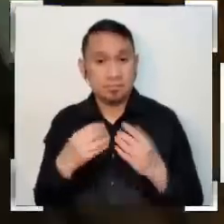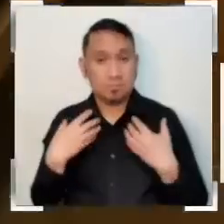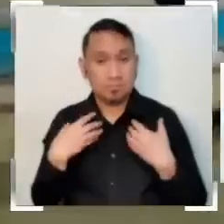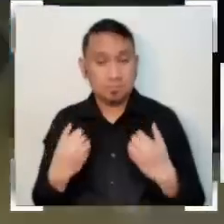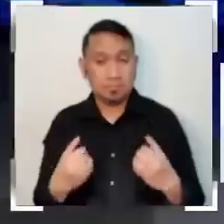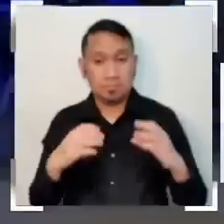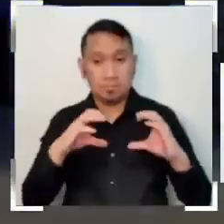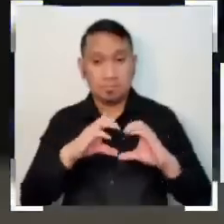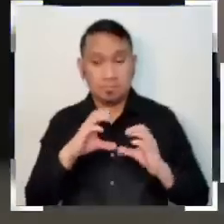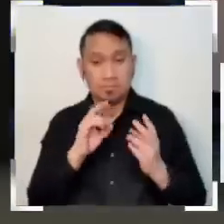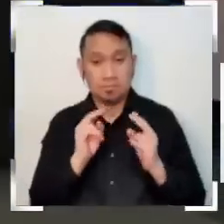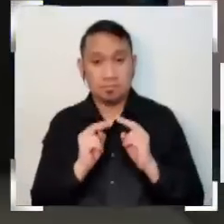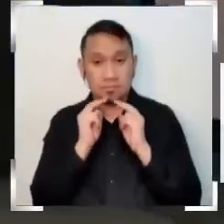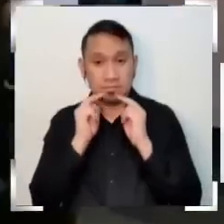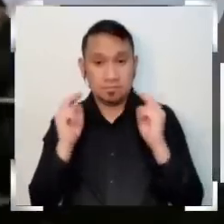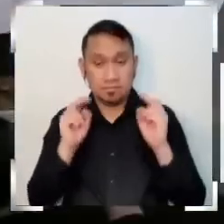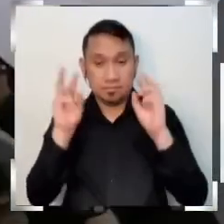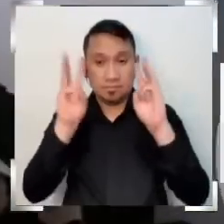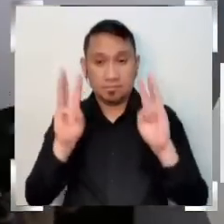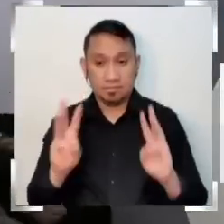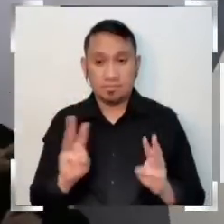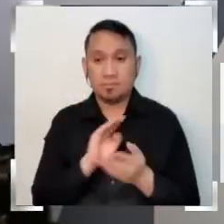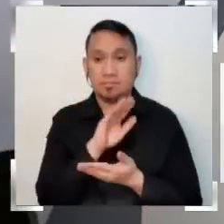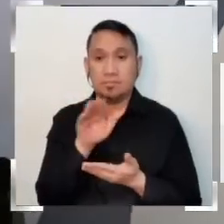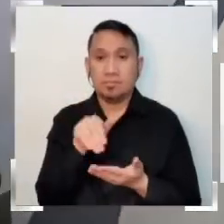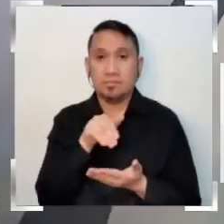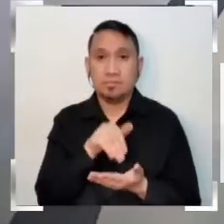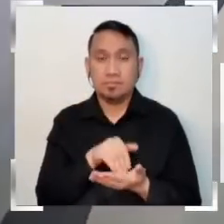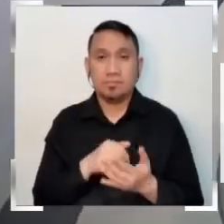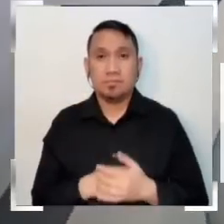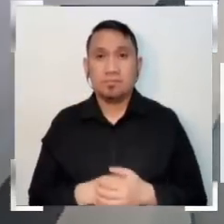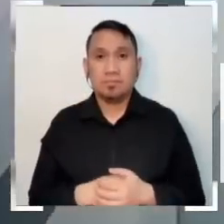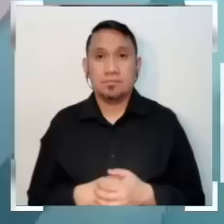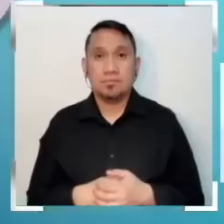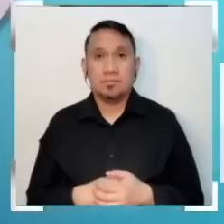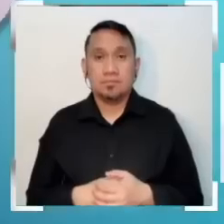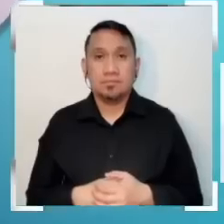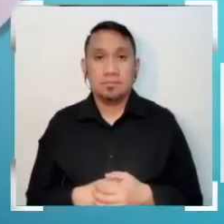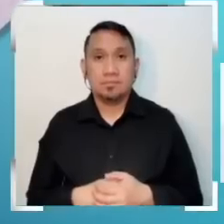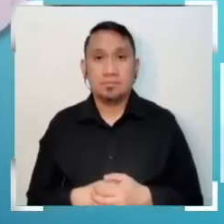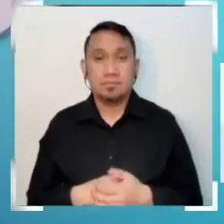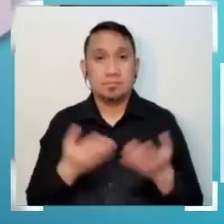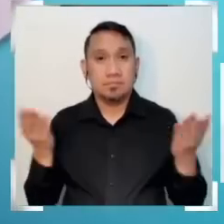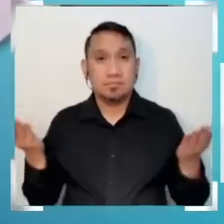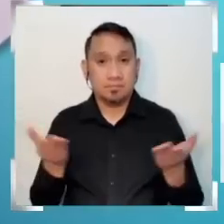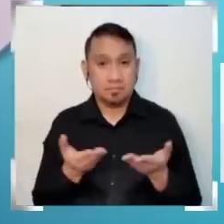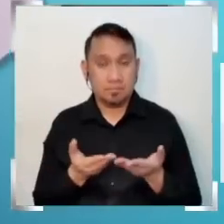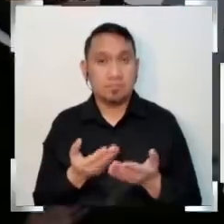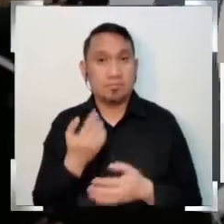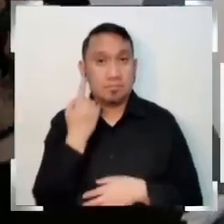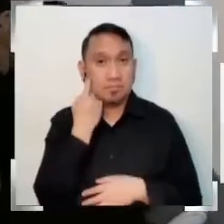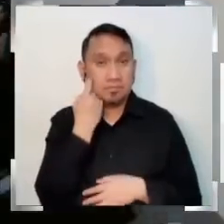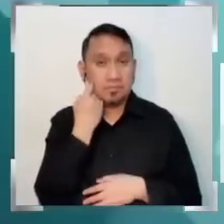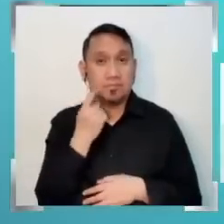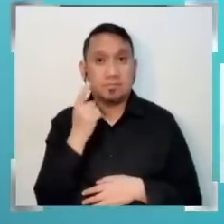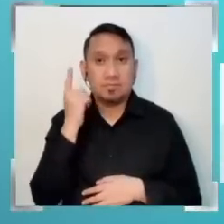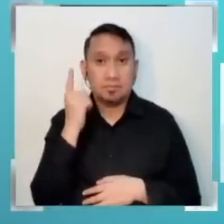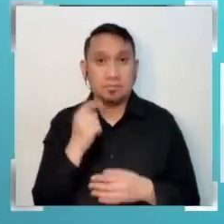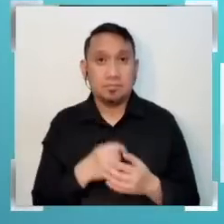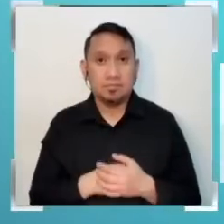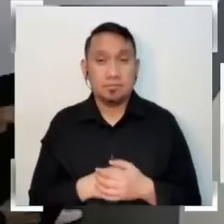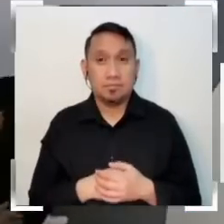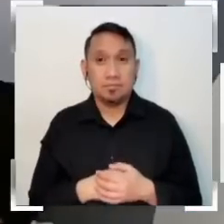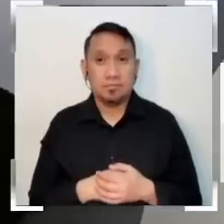News Weather Center. Maureen Shrivers. Ipinakilala kanina sina Maureen Shrivers, Katrina